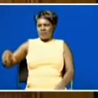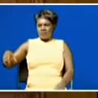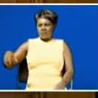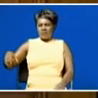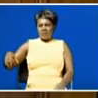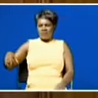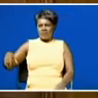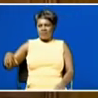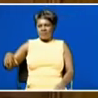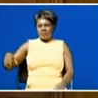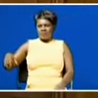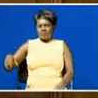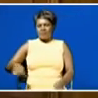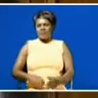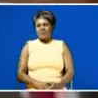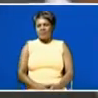Nairobi.